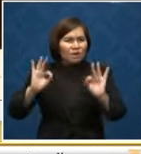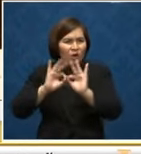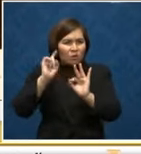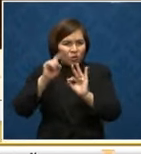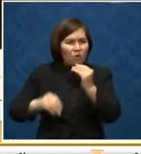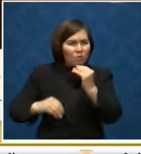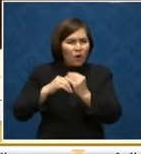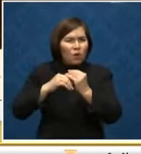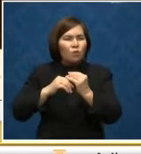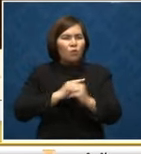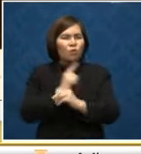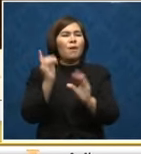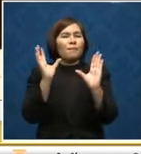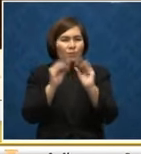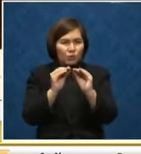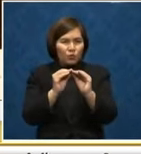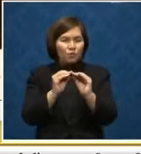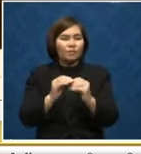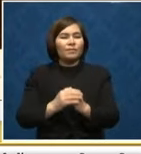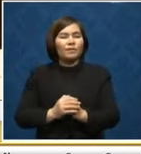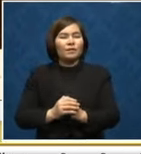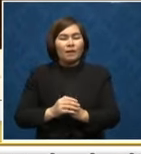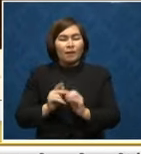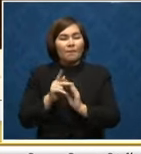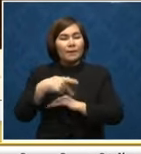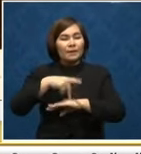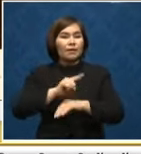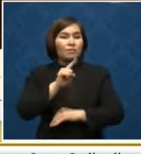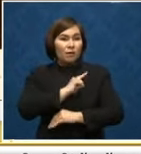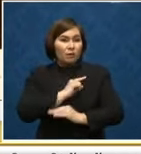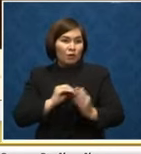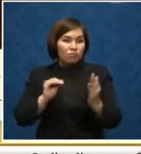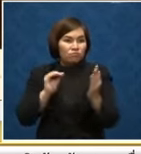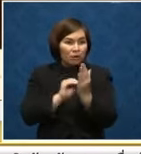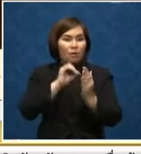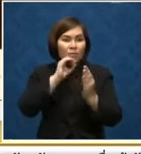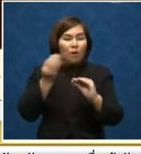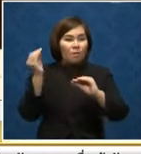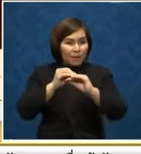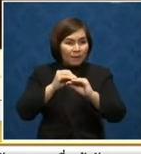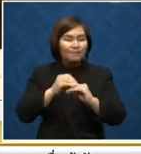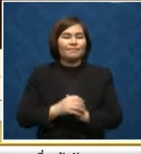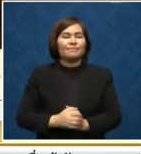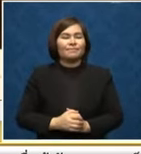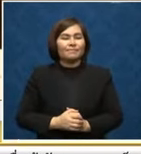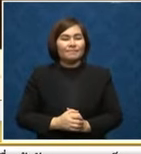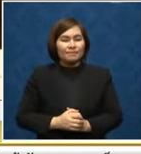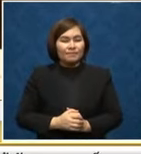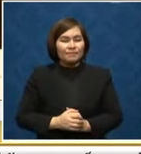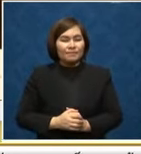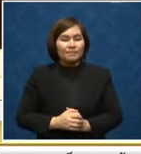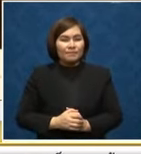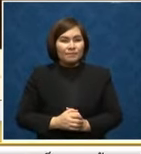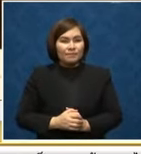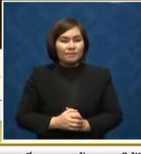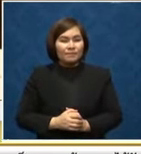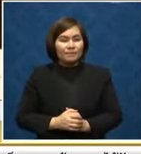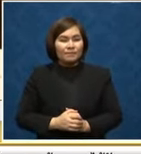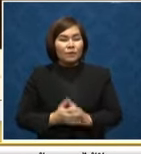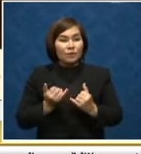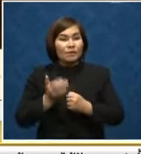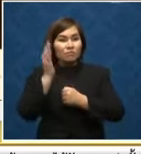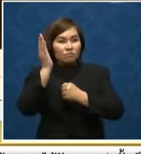พิ่มก็ขอให้ประธานกำหนดเป็นการประชุมเพิ่มผมขอเพิ่มเติมตรงนี้ว่าสิ่งที่พวกเราพูด